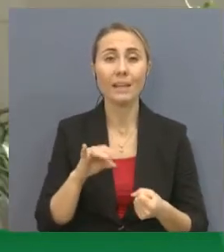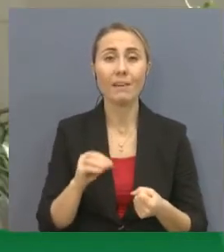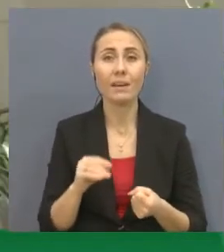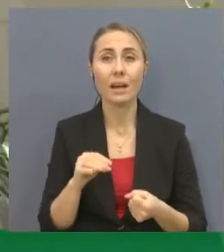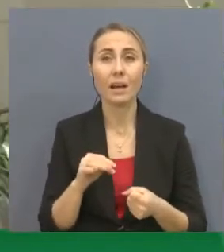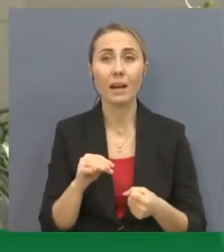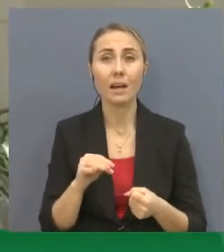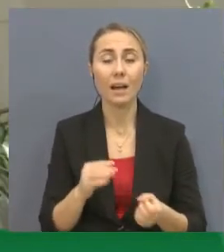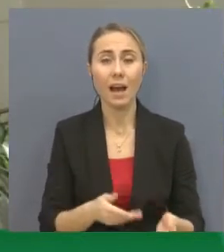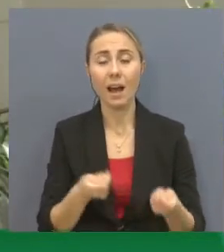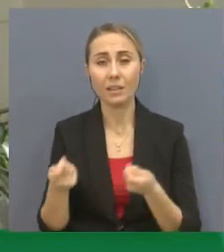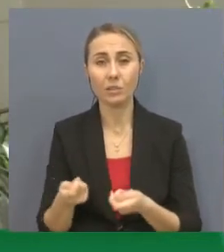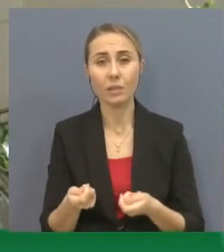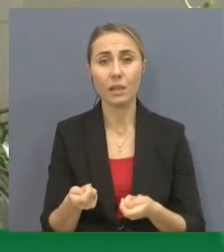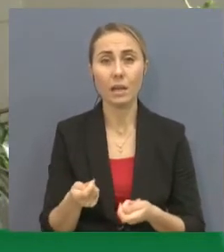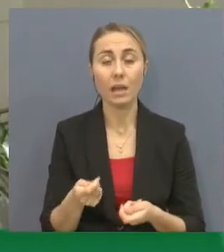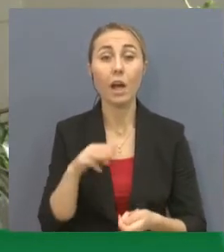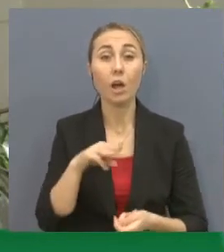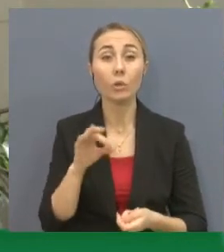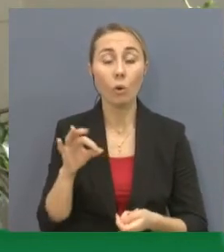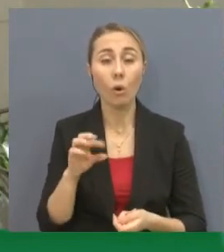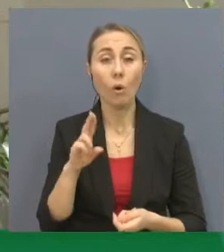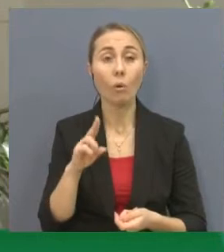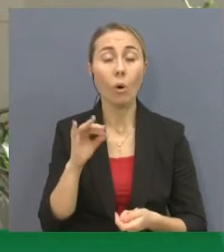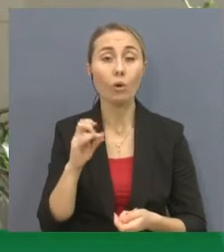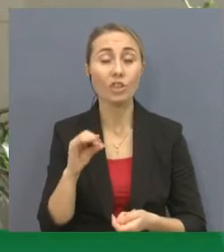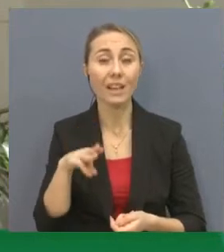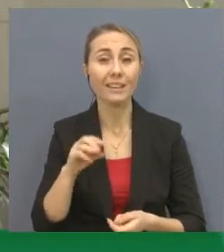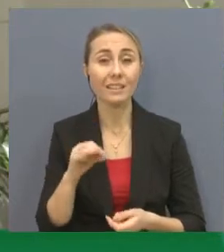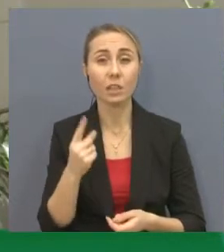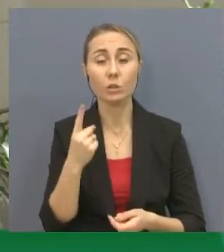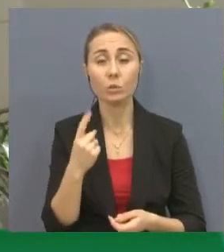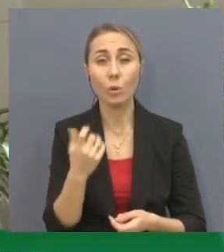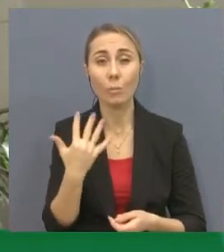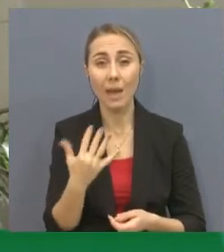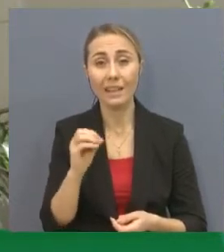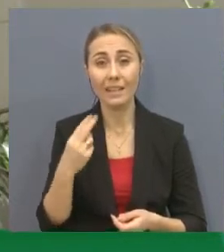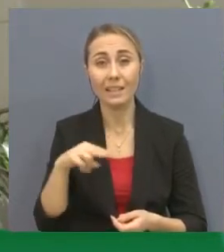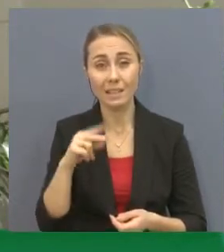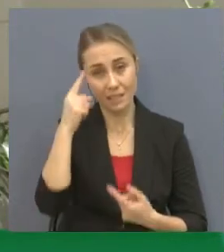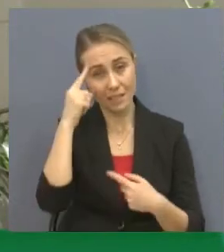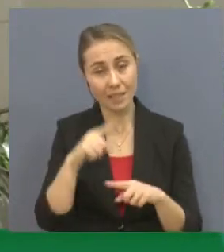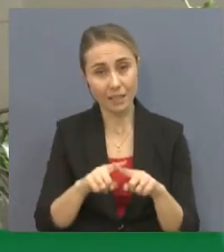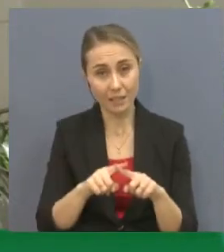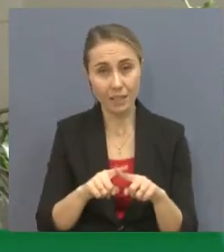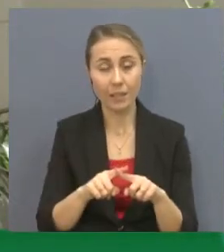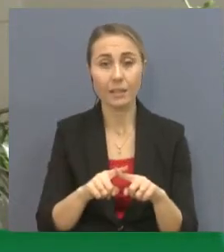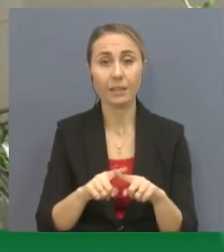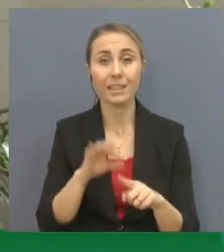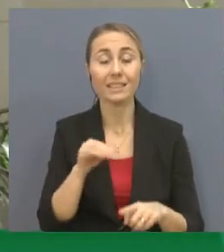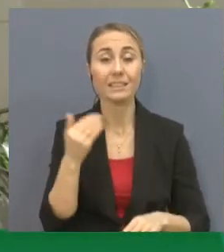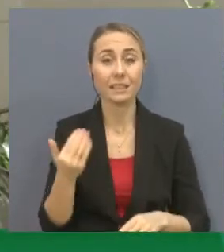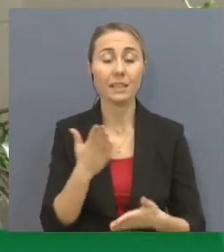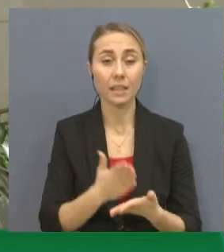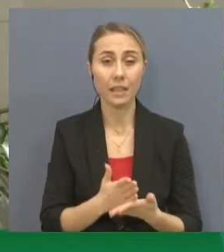балансе его как все тазовых у нас 105 единиц техники в общем 105 единиц техники из них